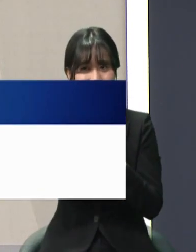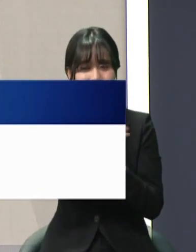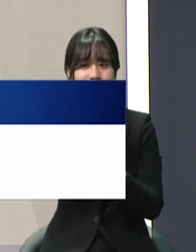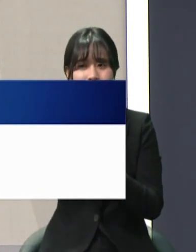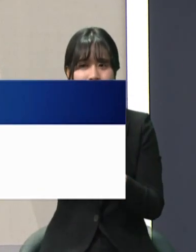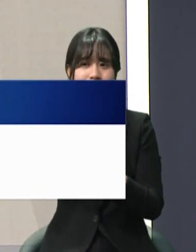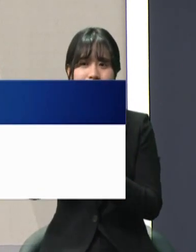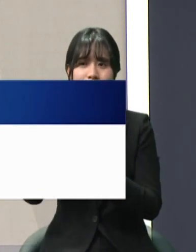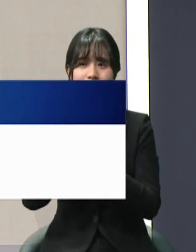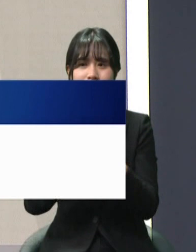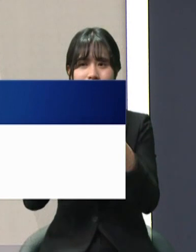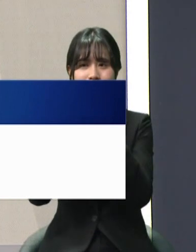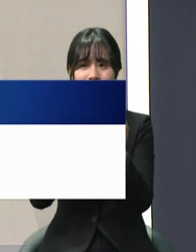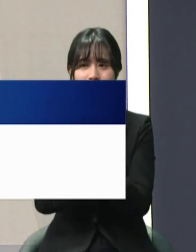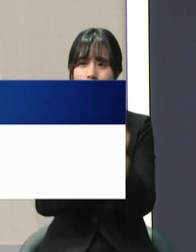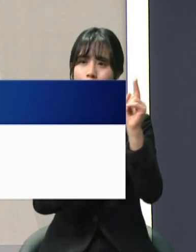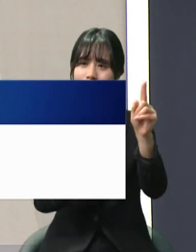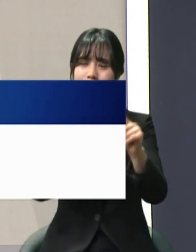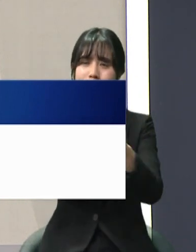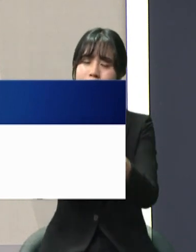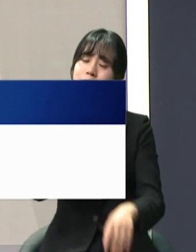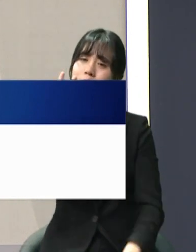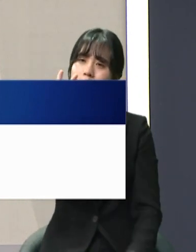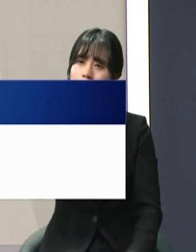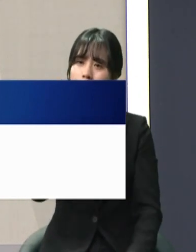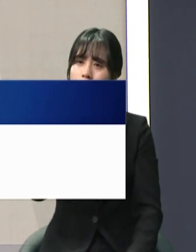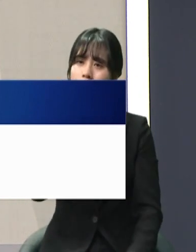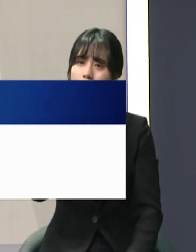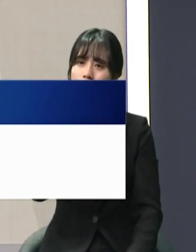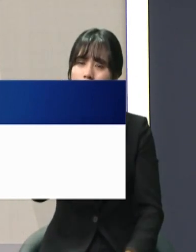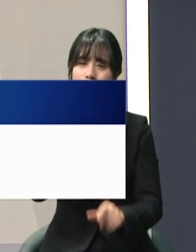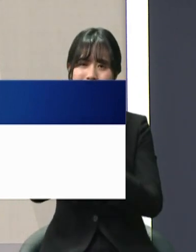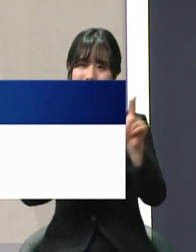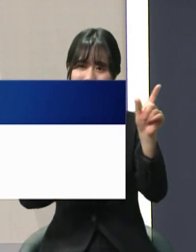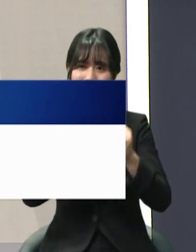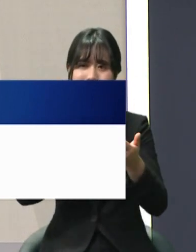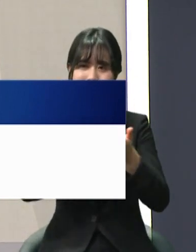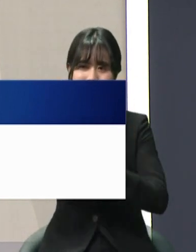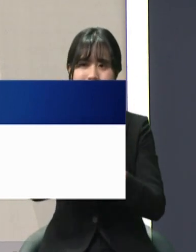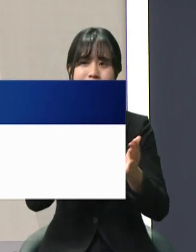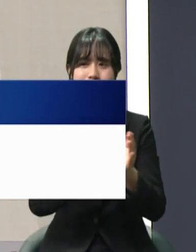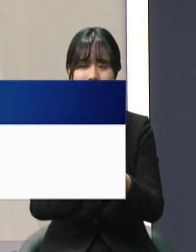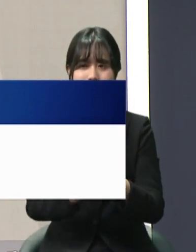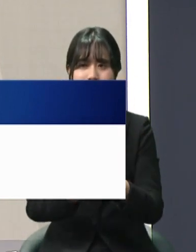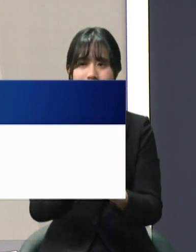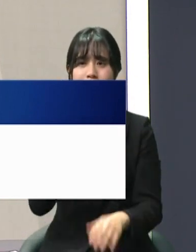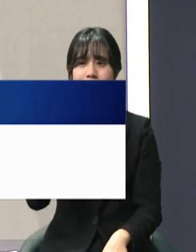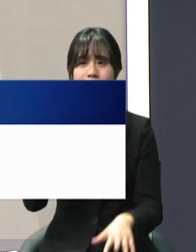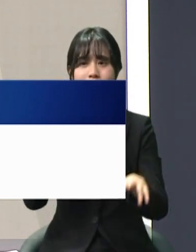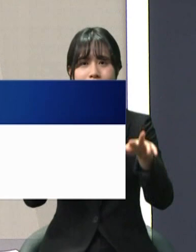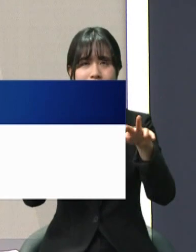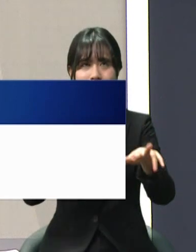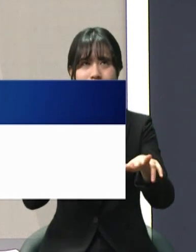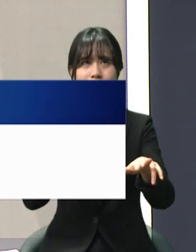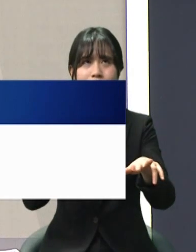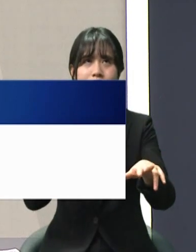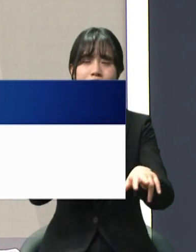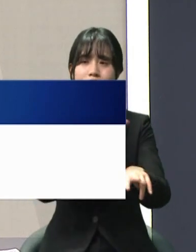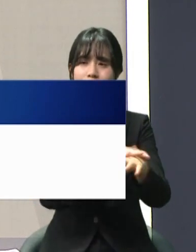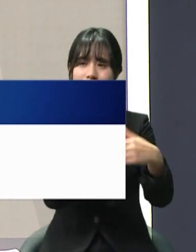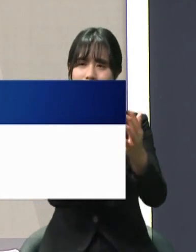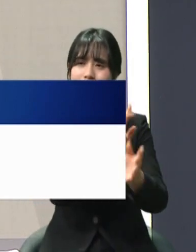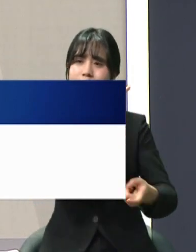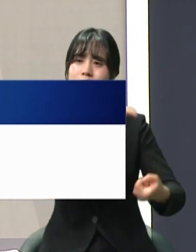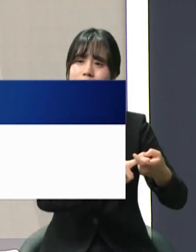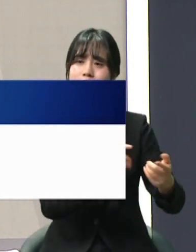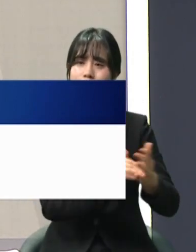정의당이 1 플러스 4 형태로 해가지고 어쨌든 일을 처리했는데, 현재 여당 편을 들어가면서 총괄을 시켰는데,